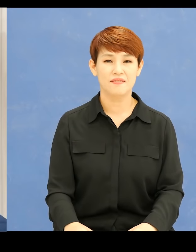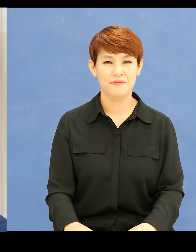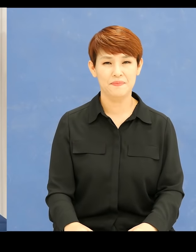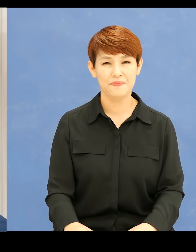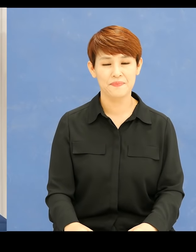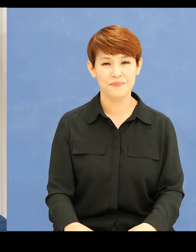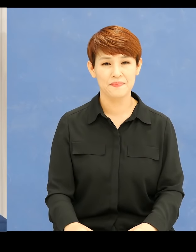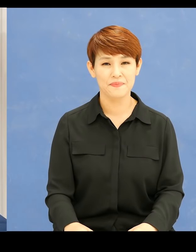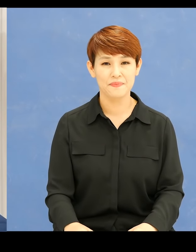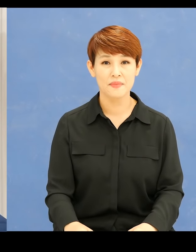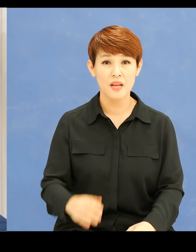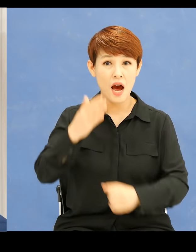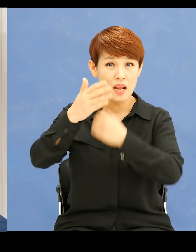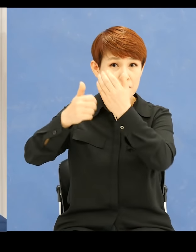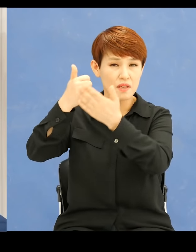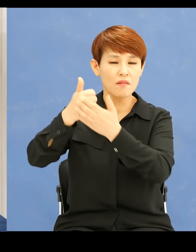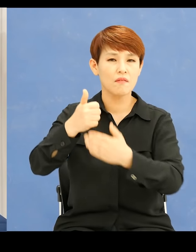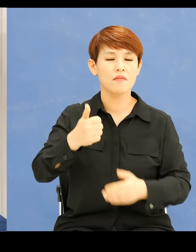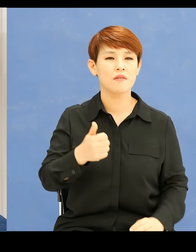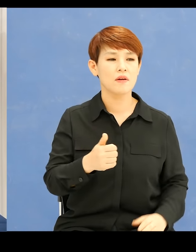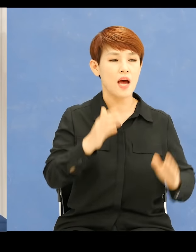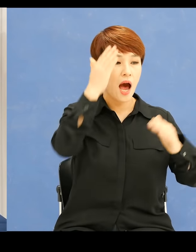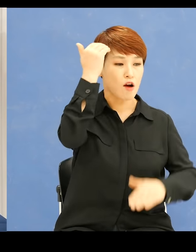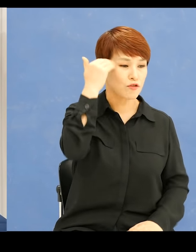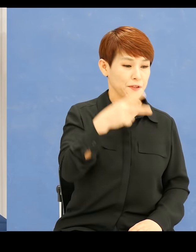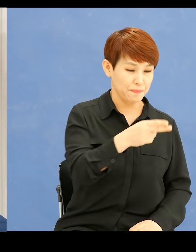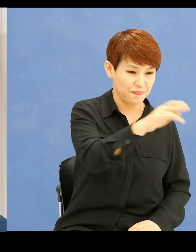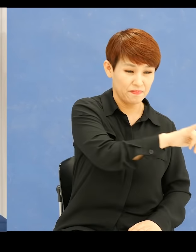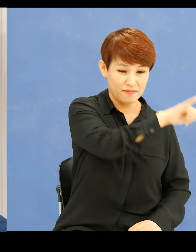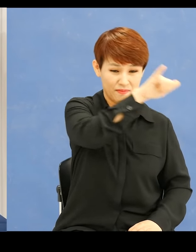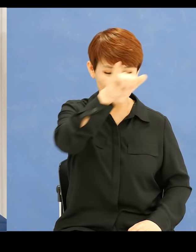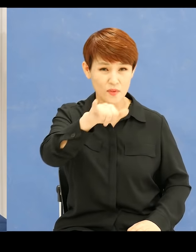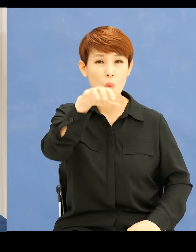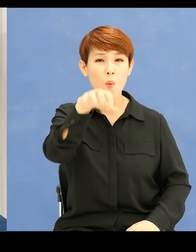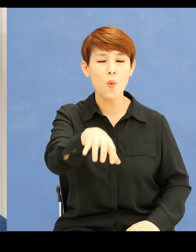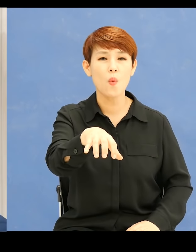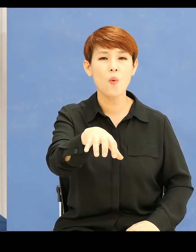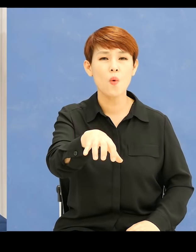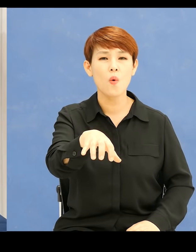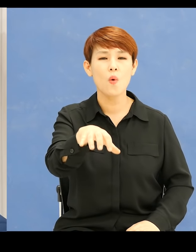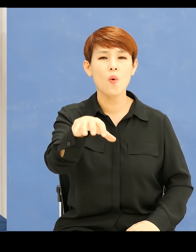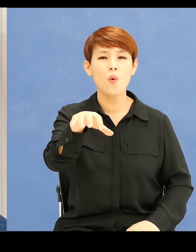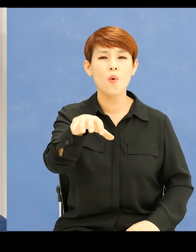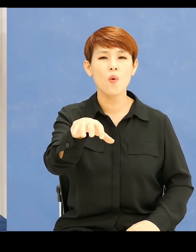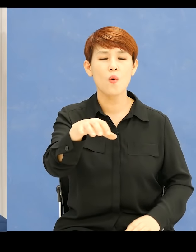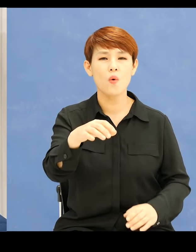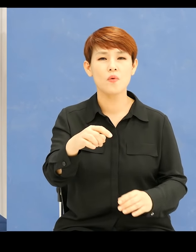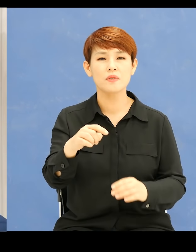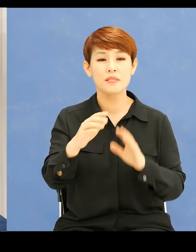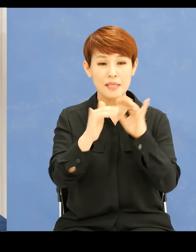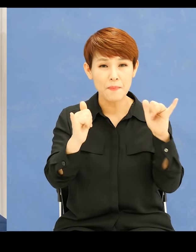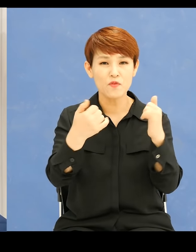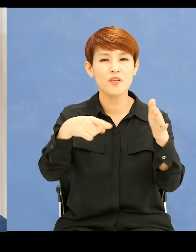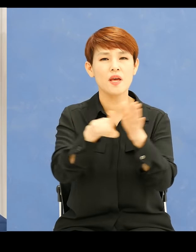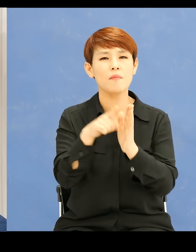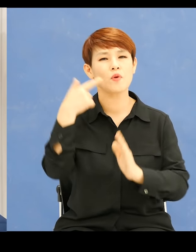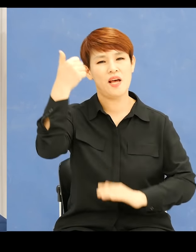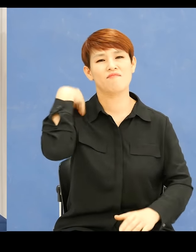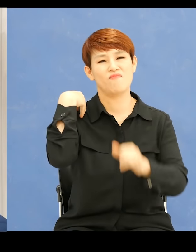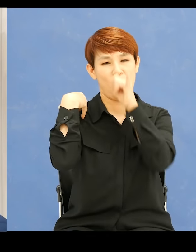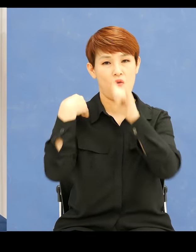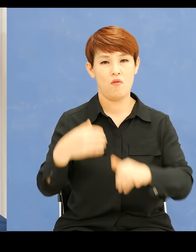시키시는데 이민교회 목회, 예정에도 없던 이민교회 목회를 시키시는데 어느 날 목회를 하다가 이렇게 설교를 하다가 성도님들을 보니까